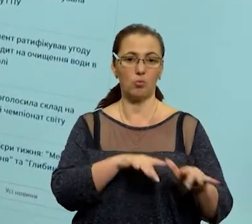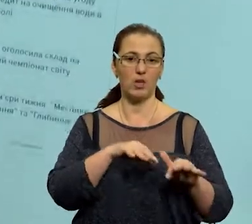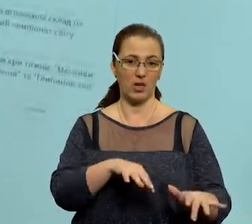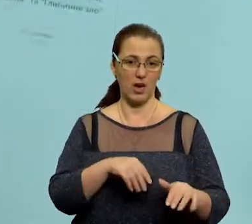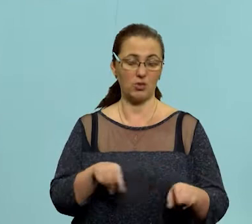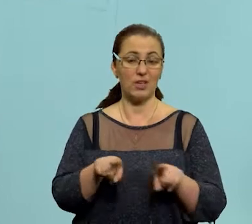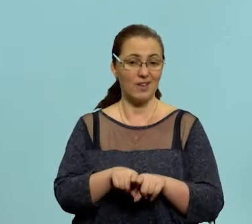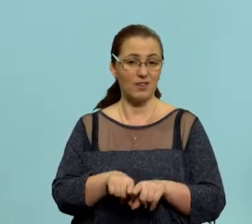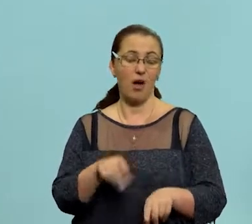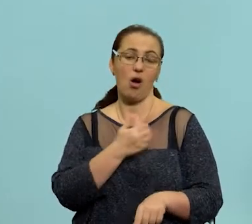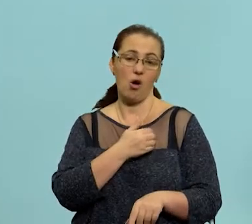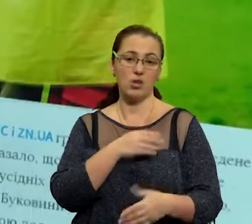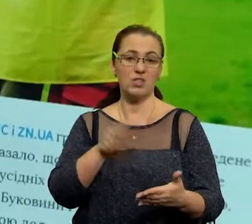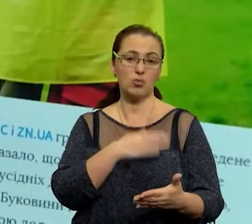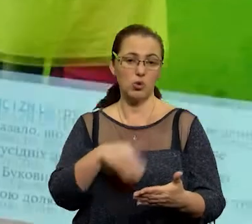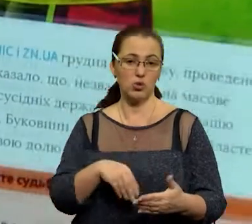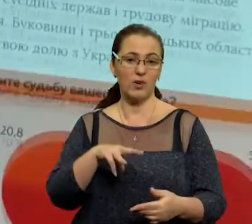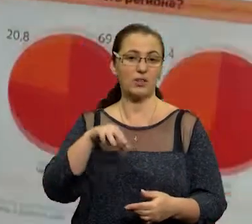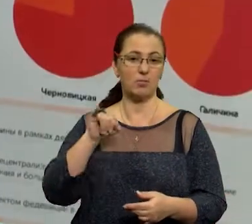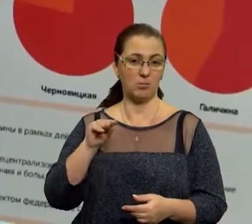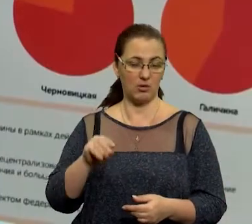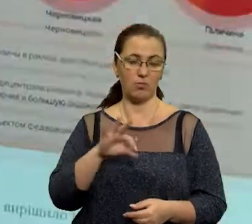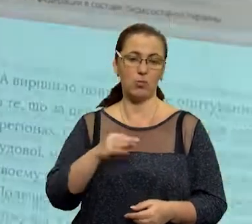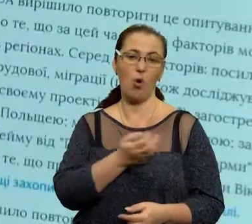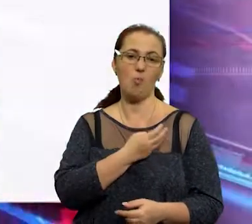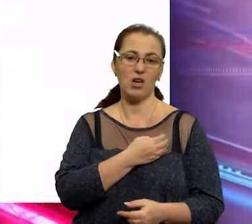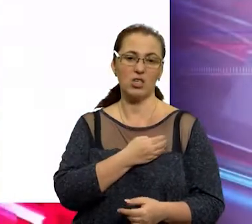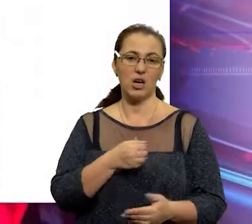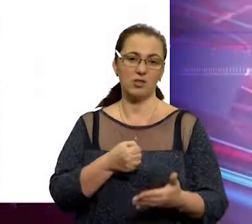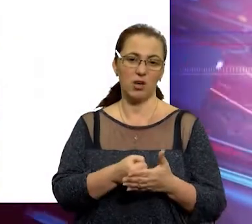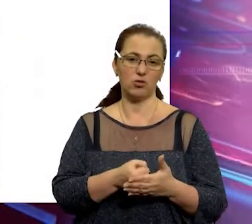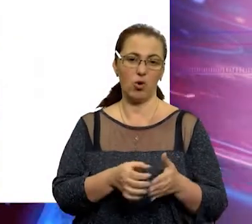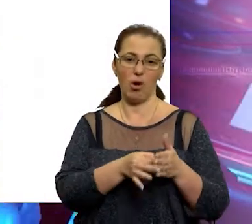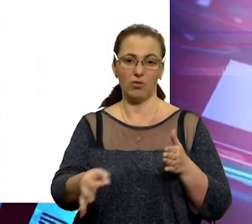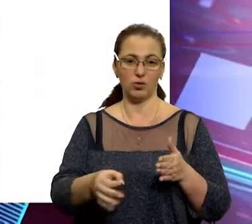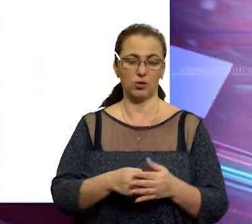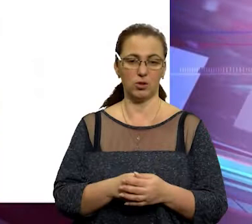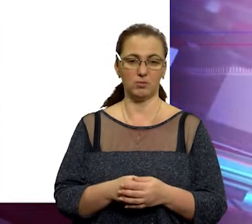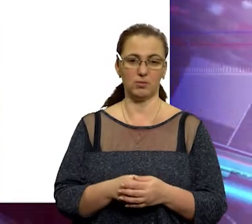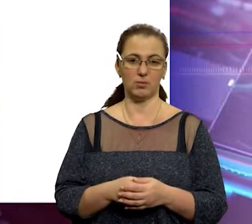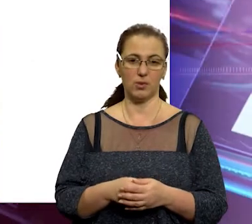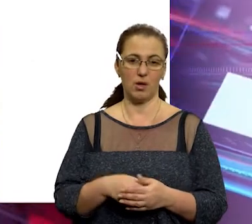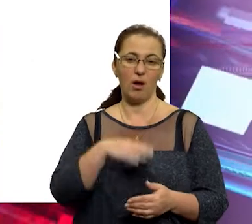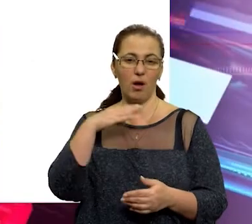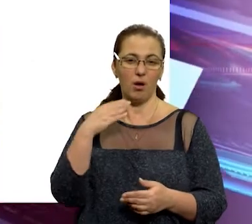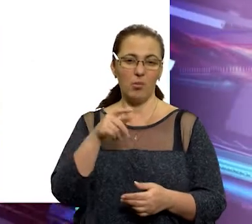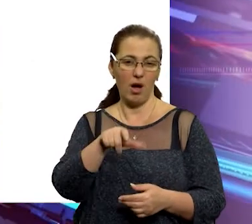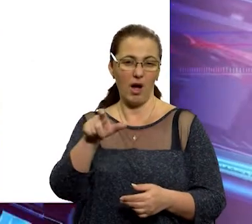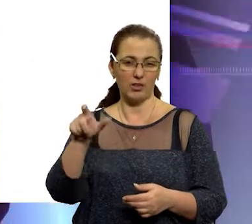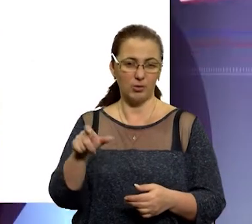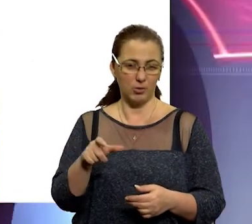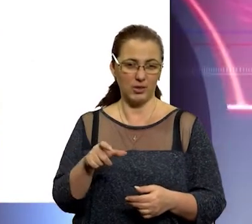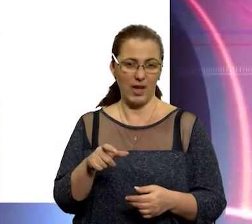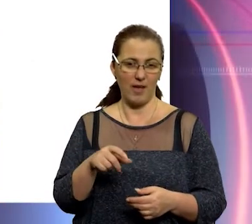таким чином хотіли спростувати міф про бажання галичан до автономії. Низка надто пильних громадян і СБУ, трохи не